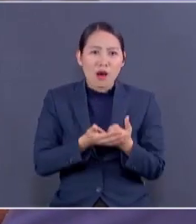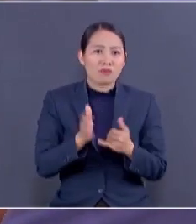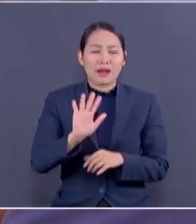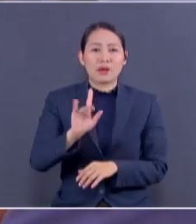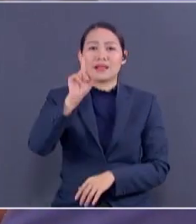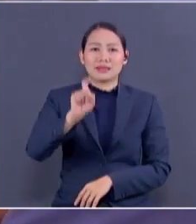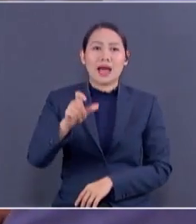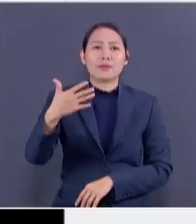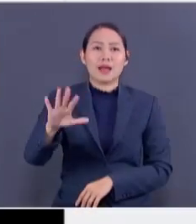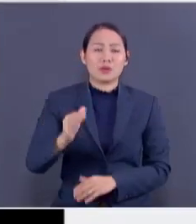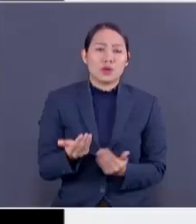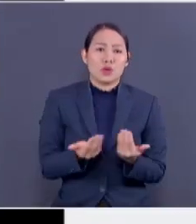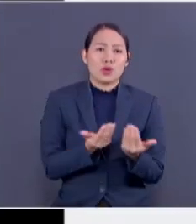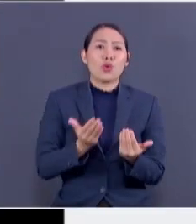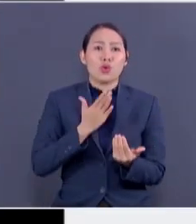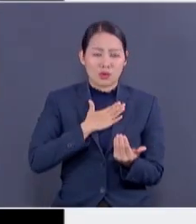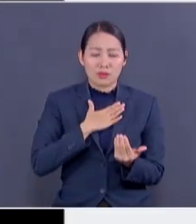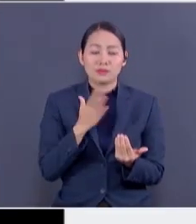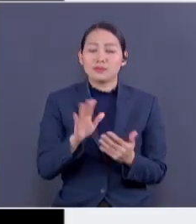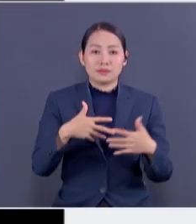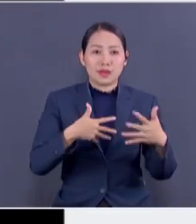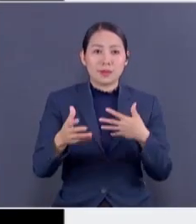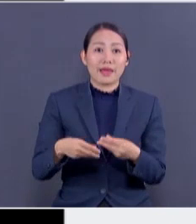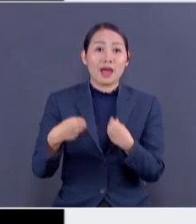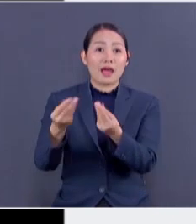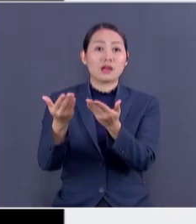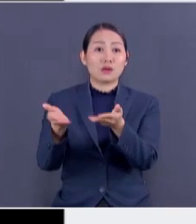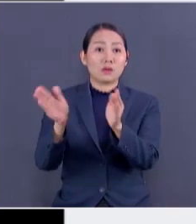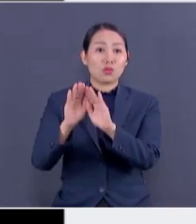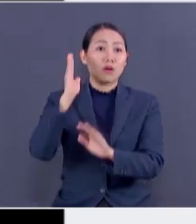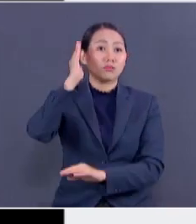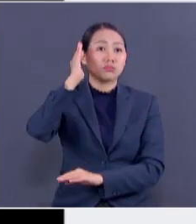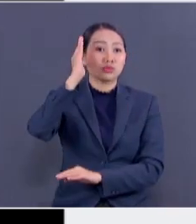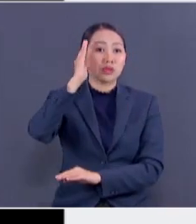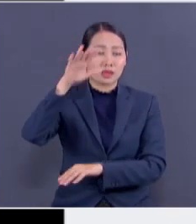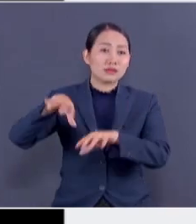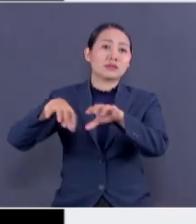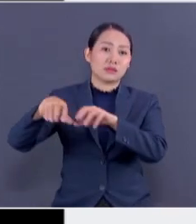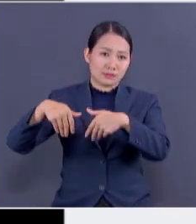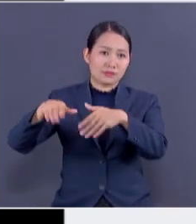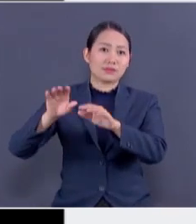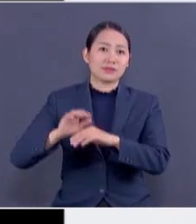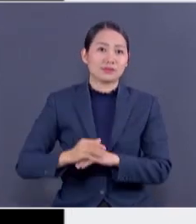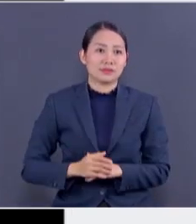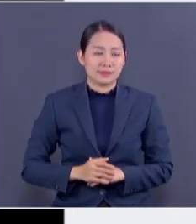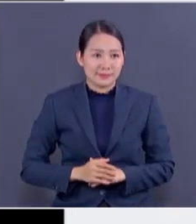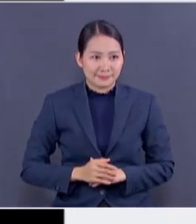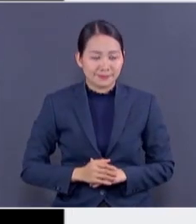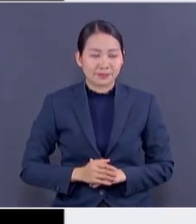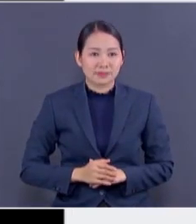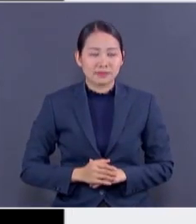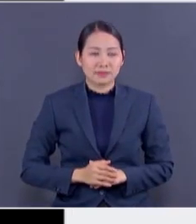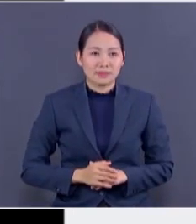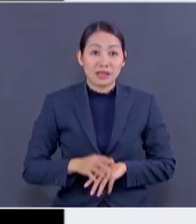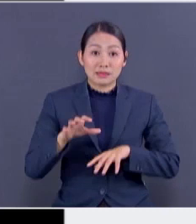ลูก ไม่ได้มีเจตนาอื่นครับมีแค่เรื่องนี้ในครอบครัวเท่านั้นเองนะครับส่วนประเด็นเรื่องของการจัดการด้านการเงินบริจา